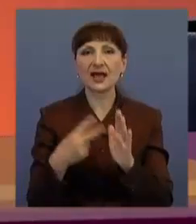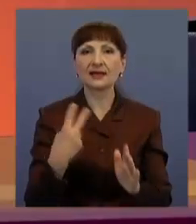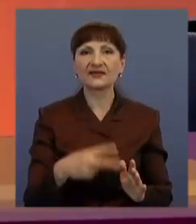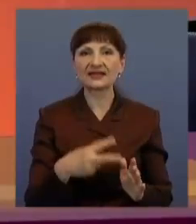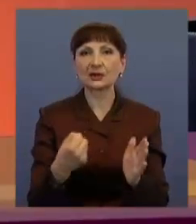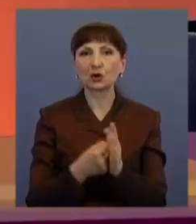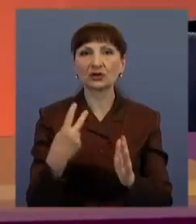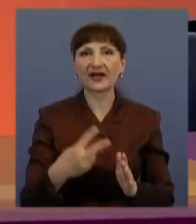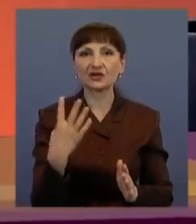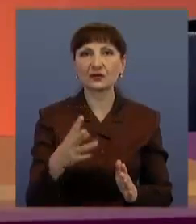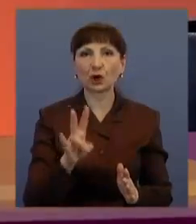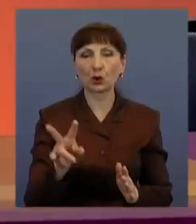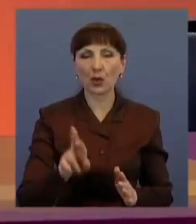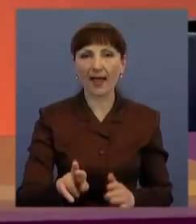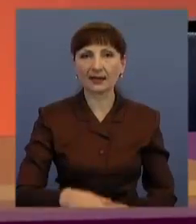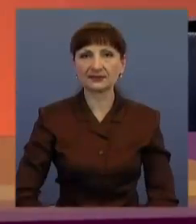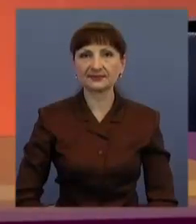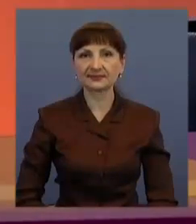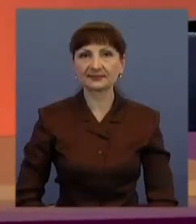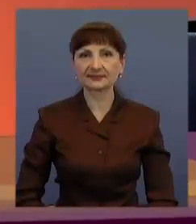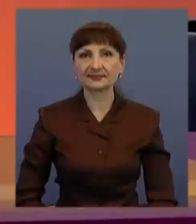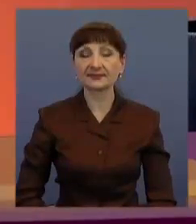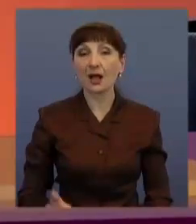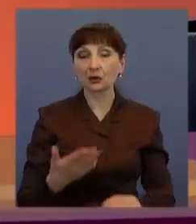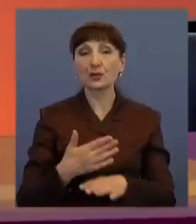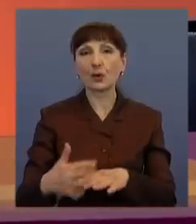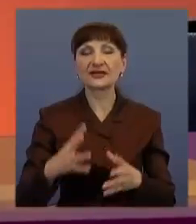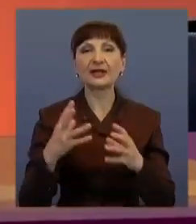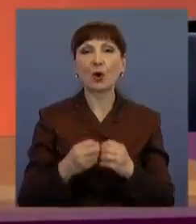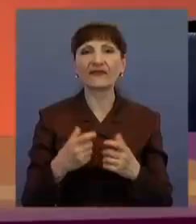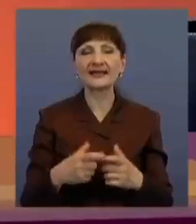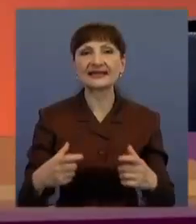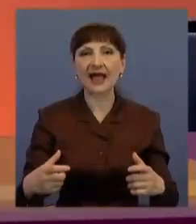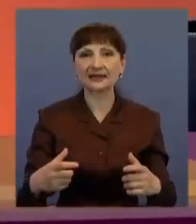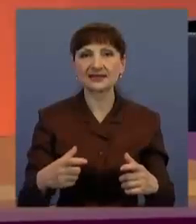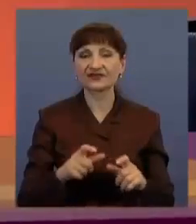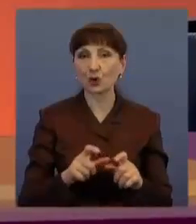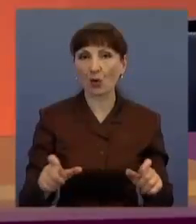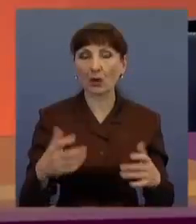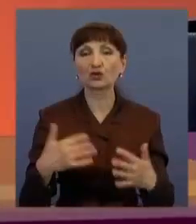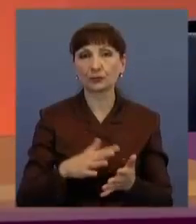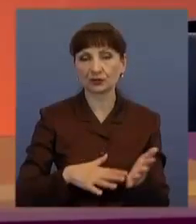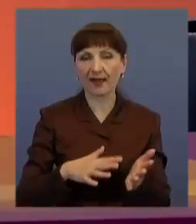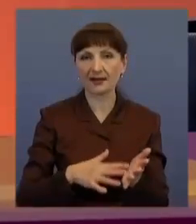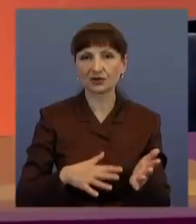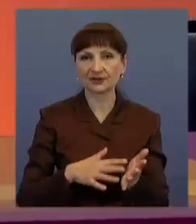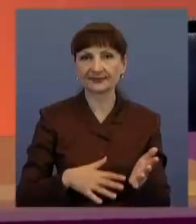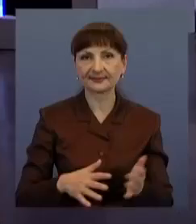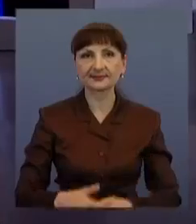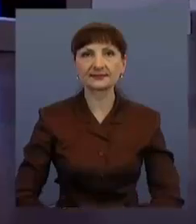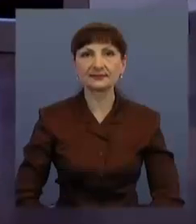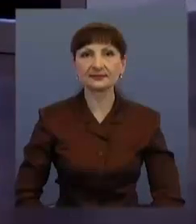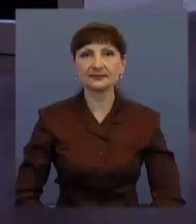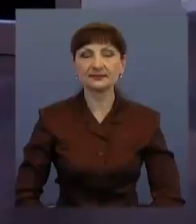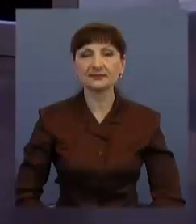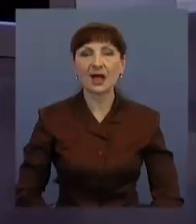20 по 24 июня. То есть после итоговой аттестации в школах будет уже дальше единое национальное тестирование. Надо